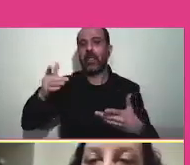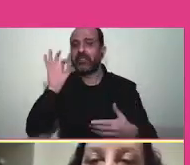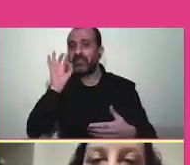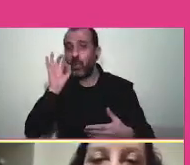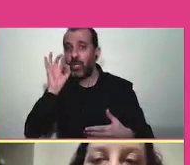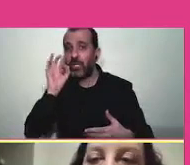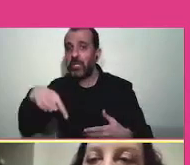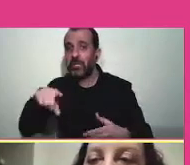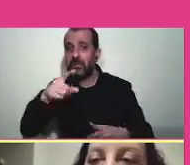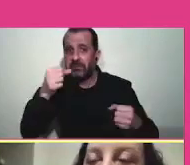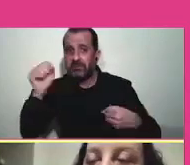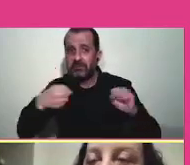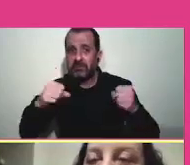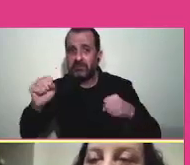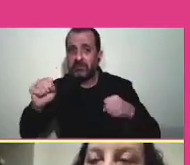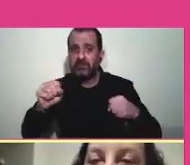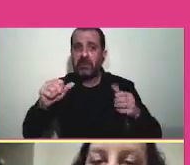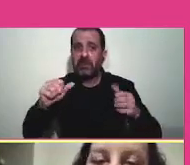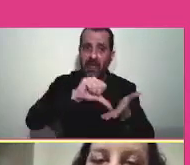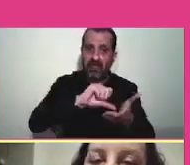Υπάρχει διαφορετική άποψη.